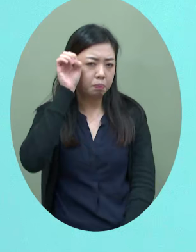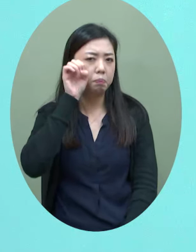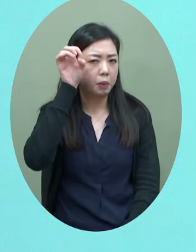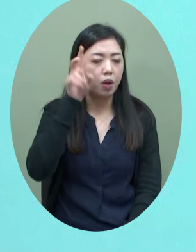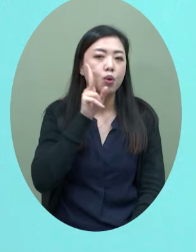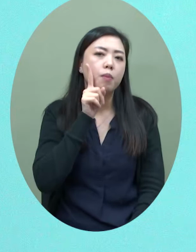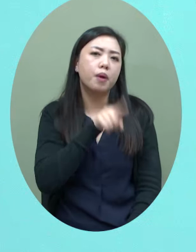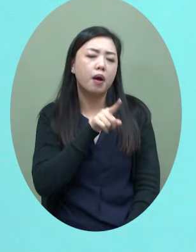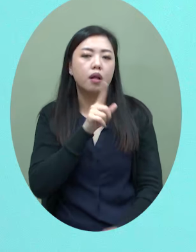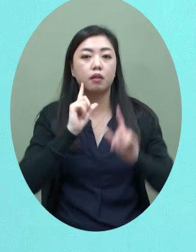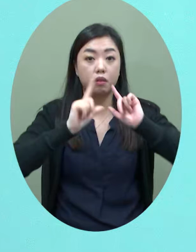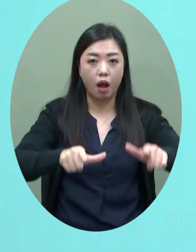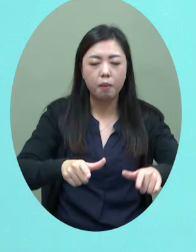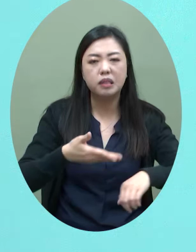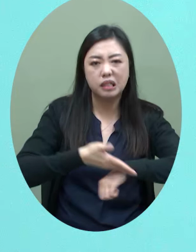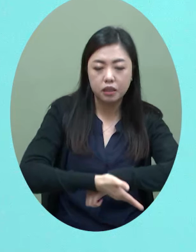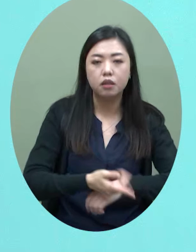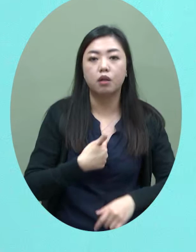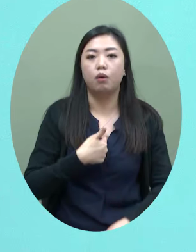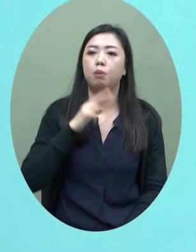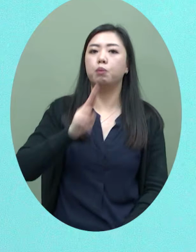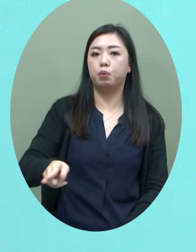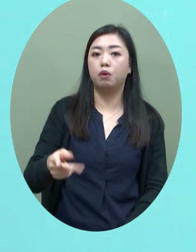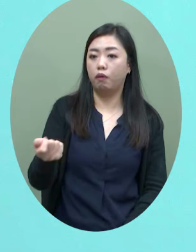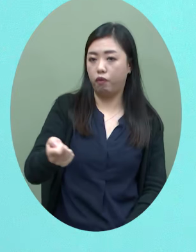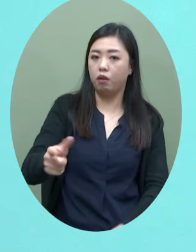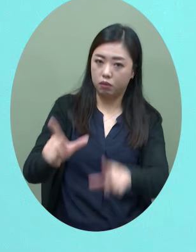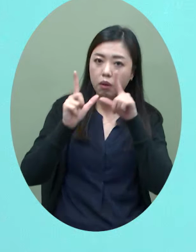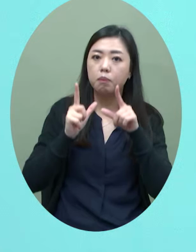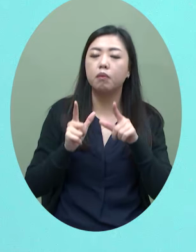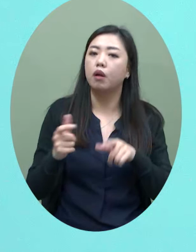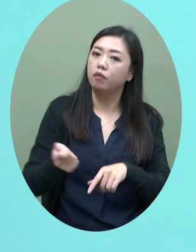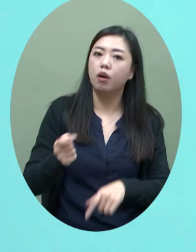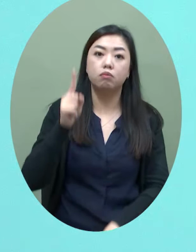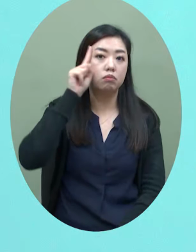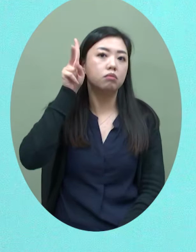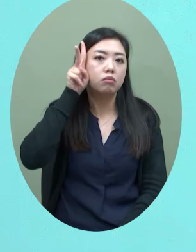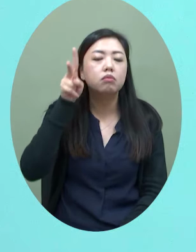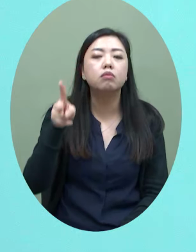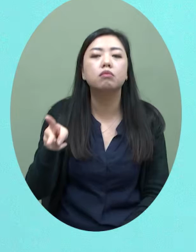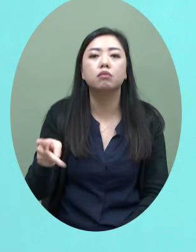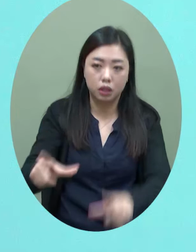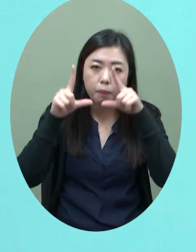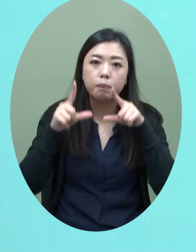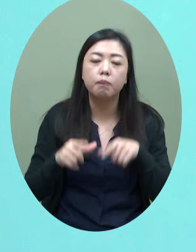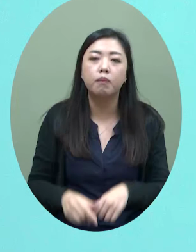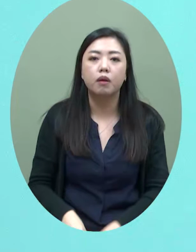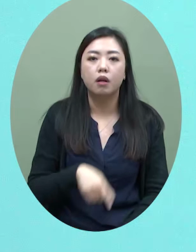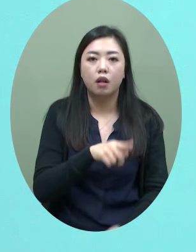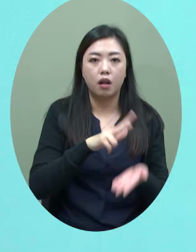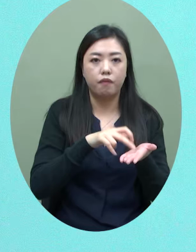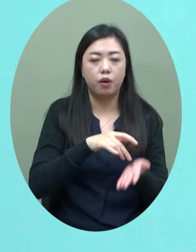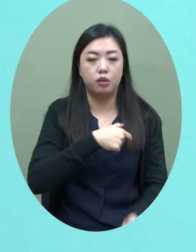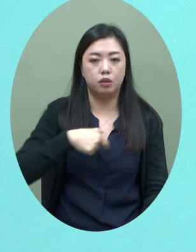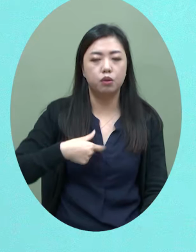能要一個禮拜先答，咁我要求同事咧就盡快，最好咧一兩日咧就係答，等立法會